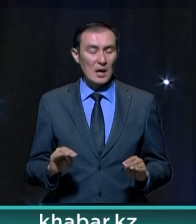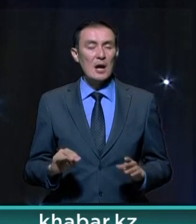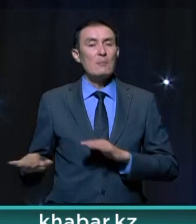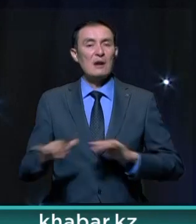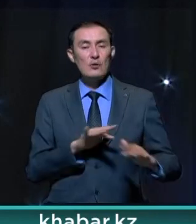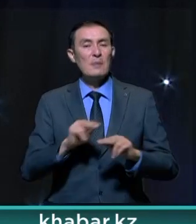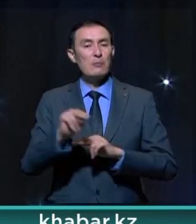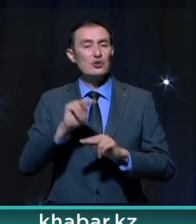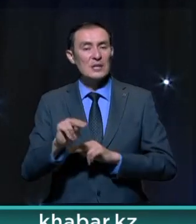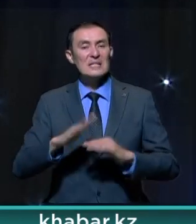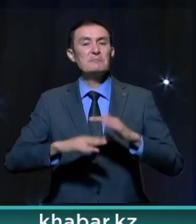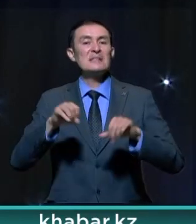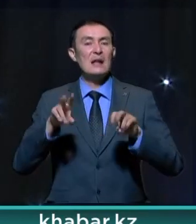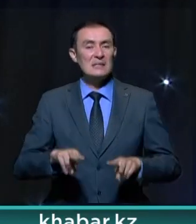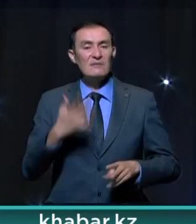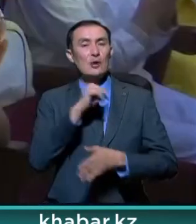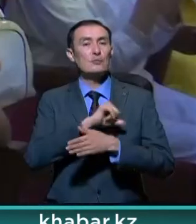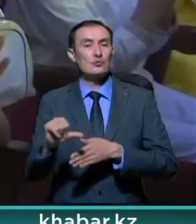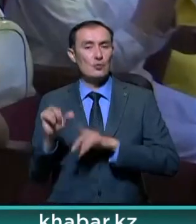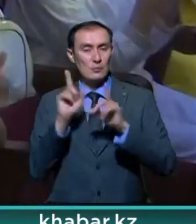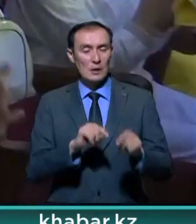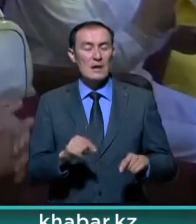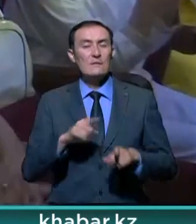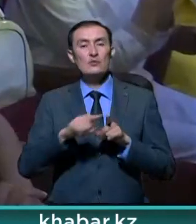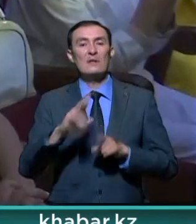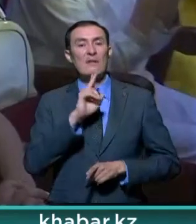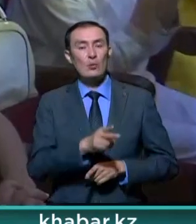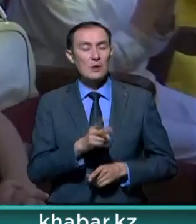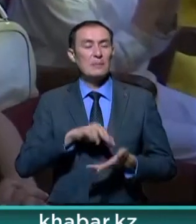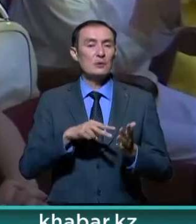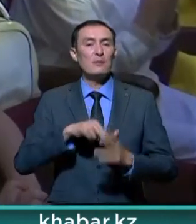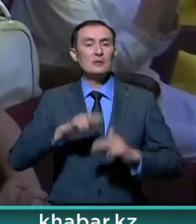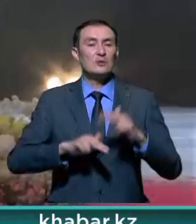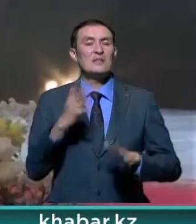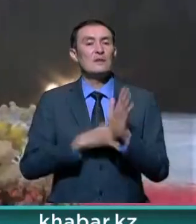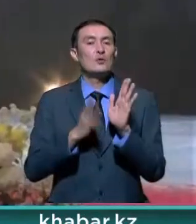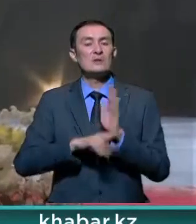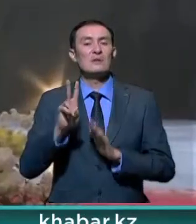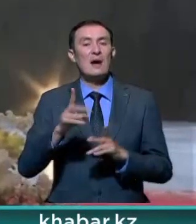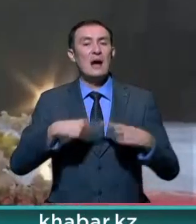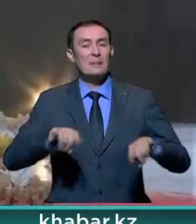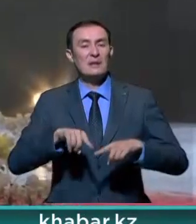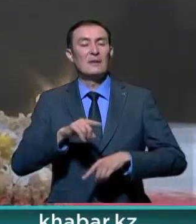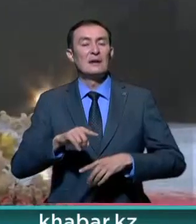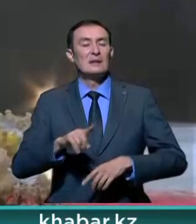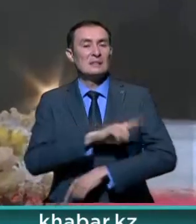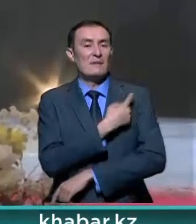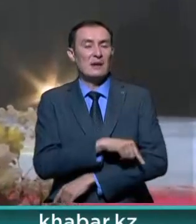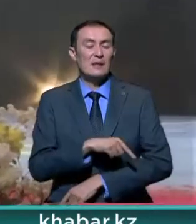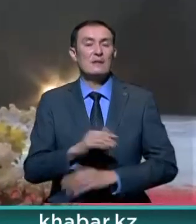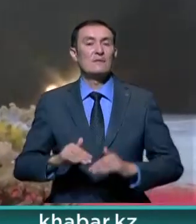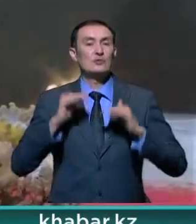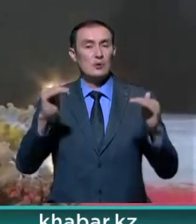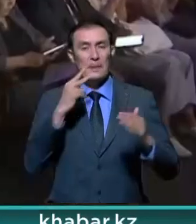Проводится обучение специалистов за рубежом. В ближайшие 2 года в регионе планируют построить 92 объекта здравоохранения. Это самый